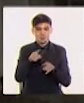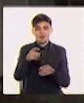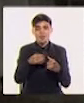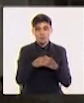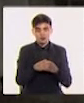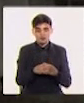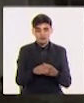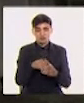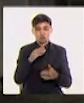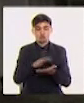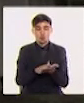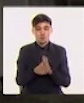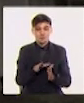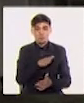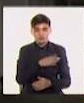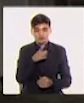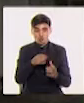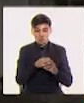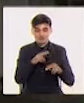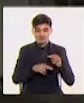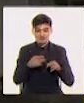компаниямен договор